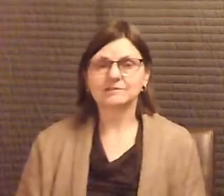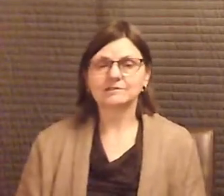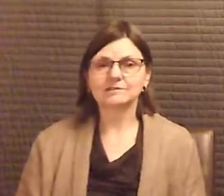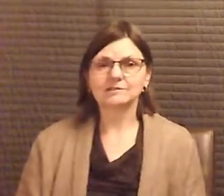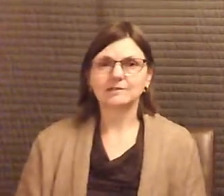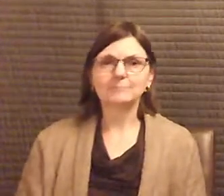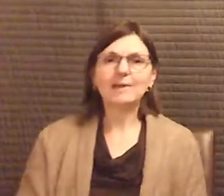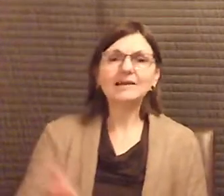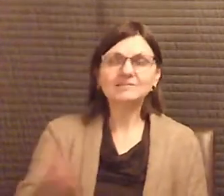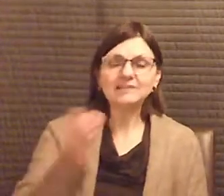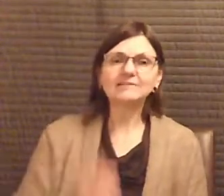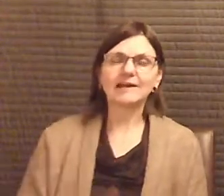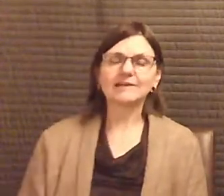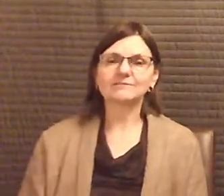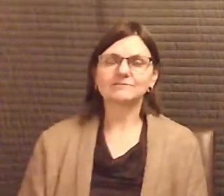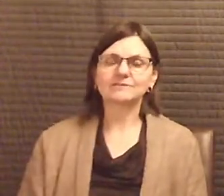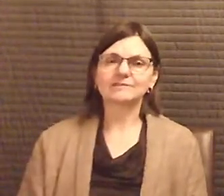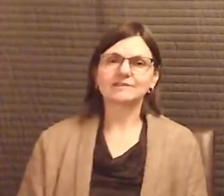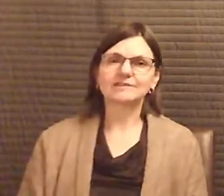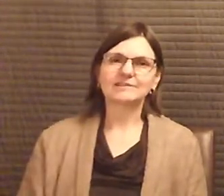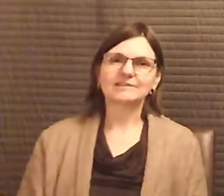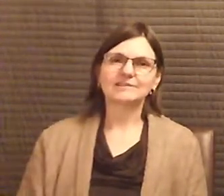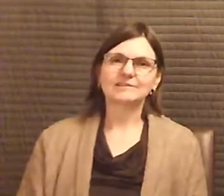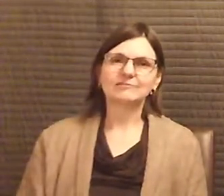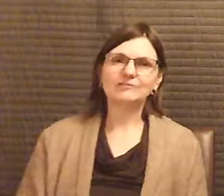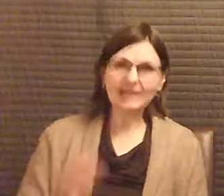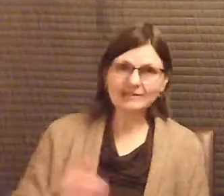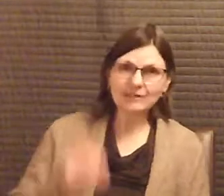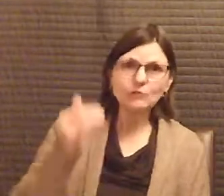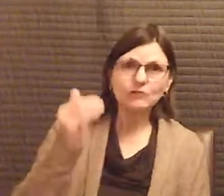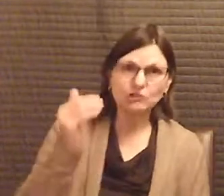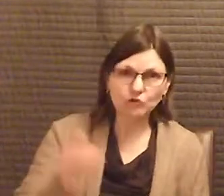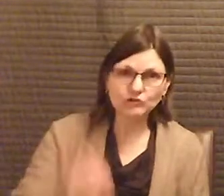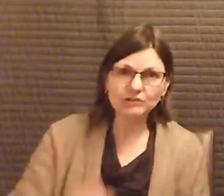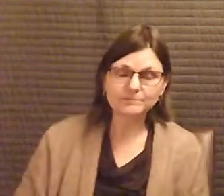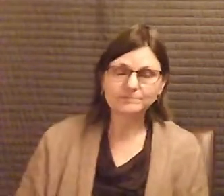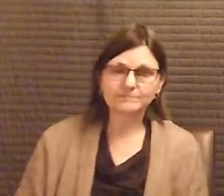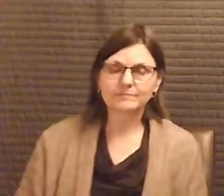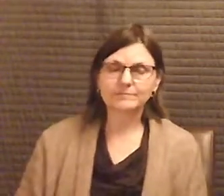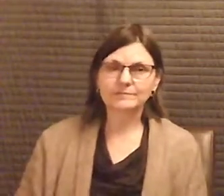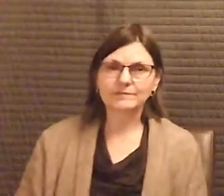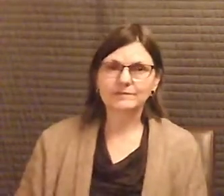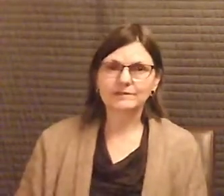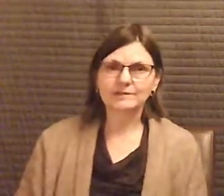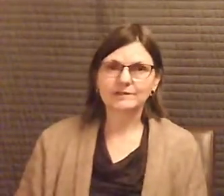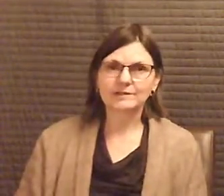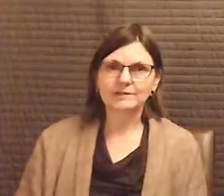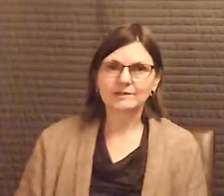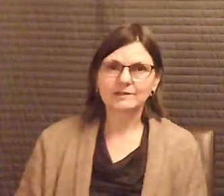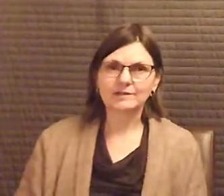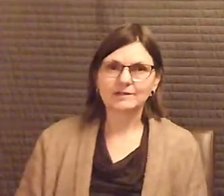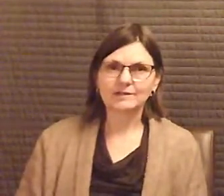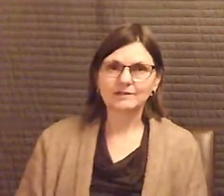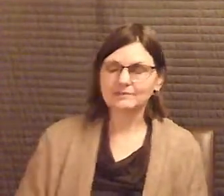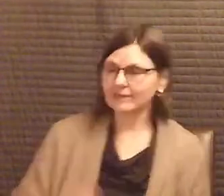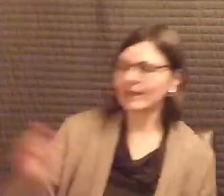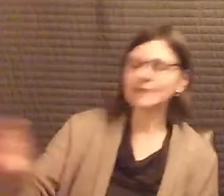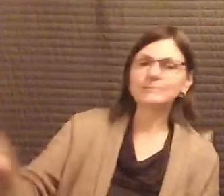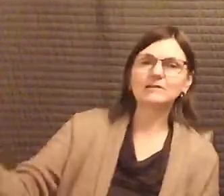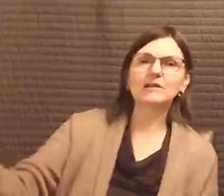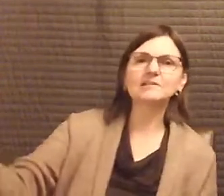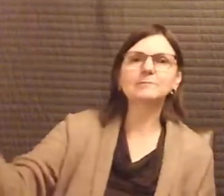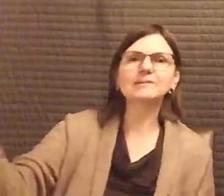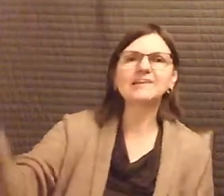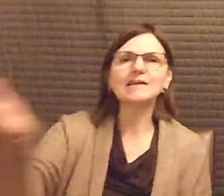historische halen boutersem nou daar over zonde als je en de brother dus er zijn geen